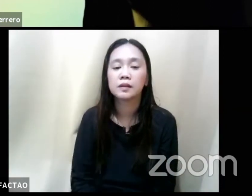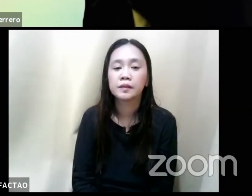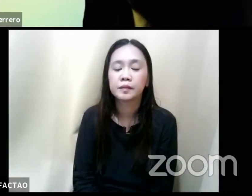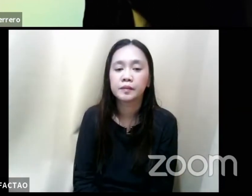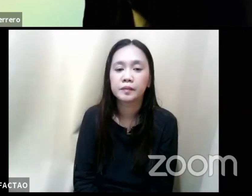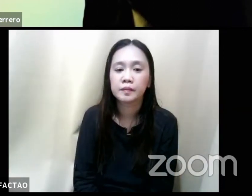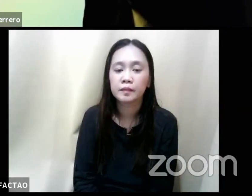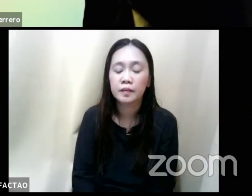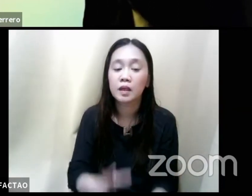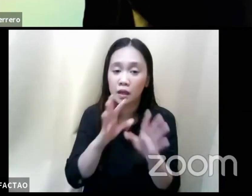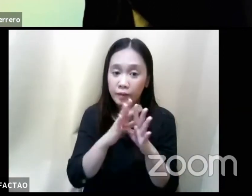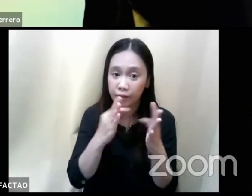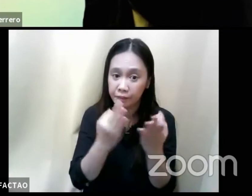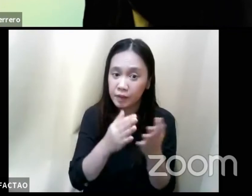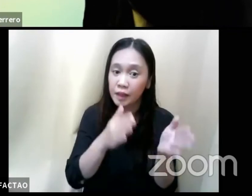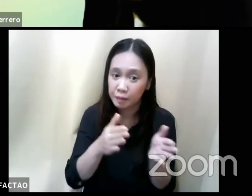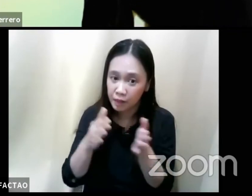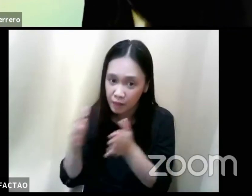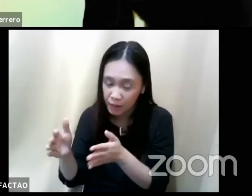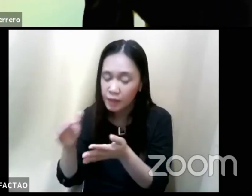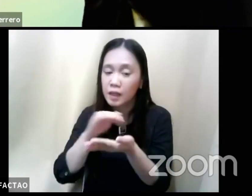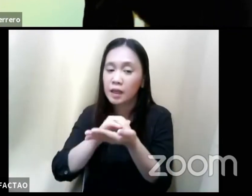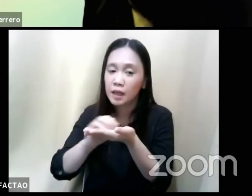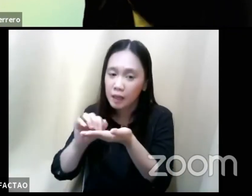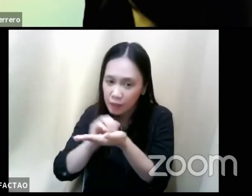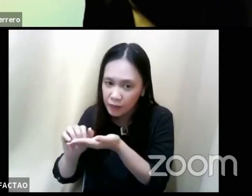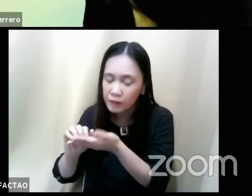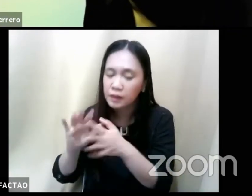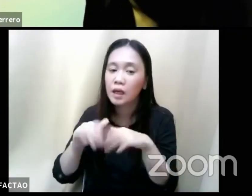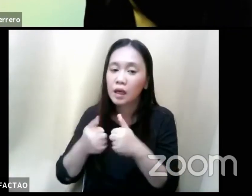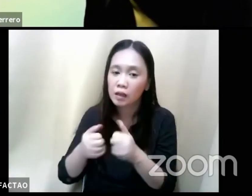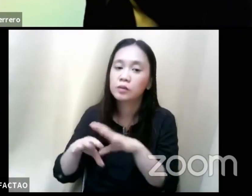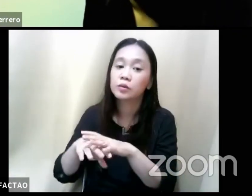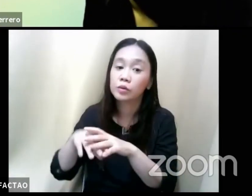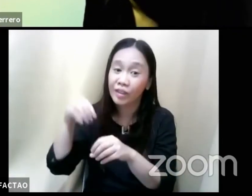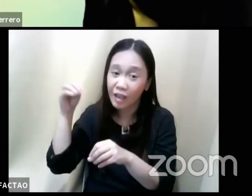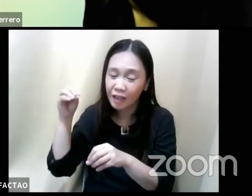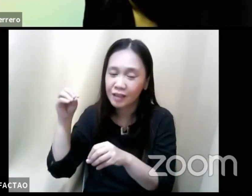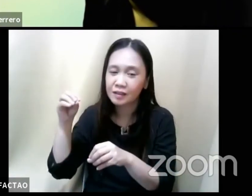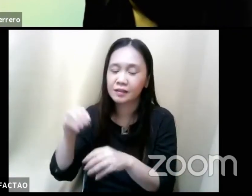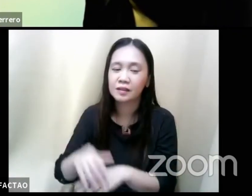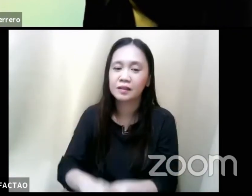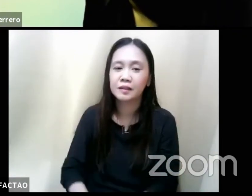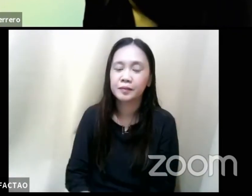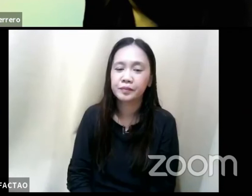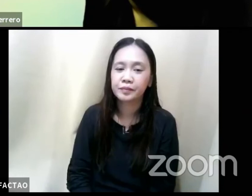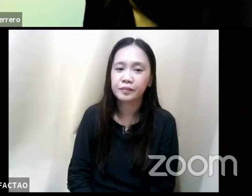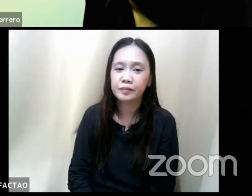And yun, family planning and practice, no? Kung paano lumabas. And of course, kahit naman na